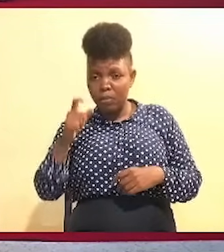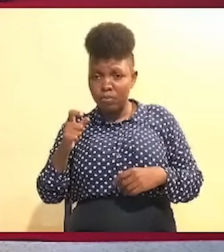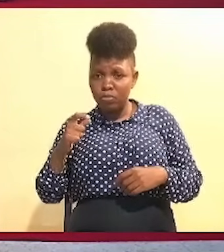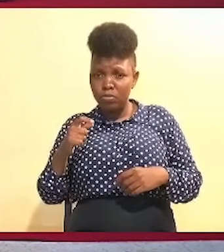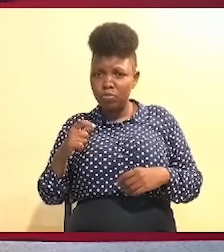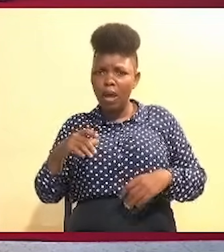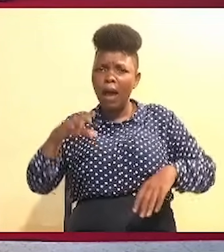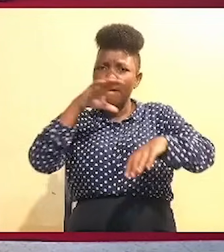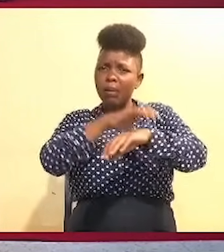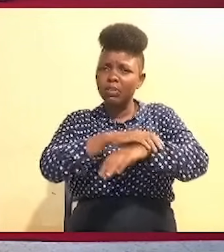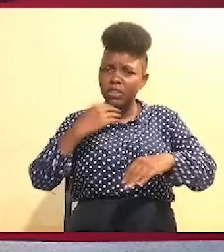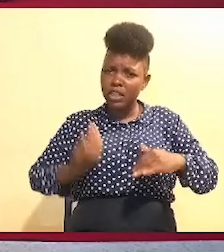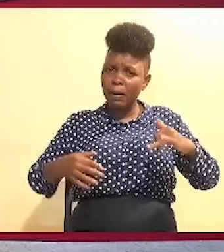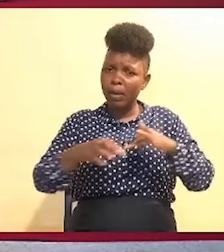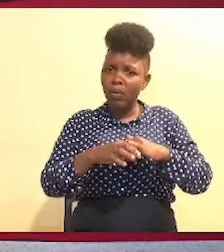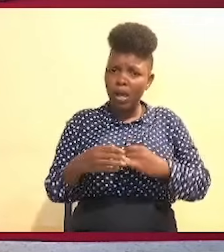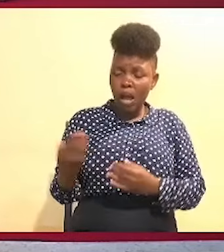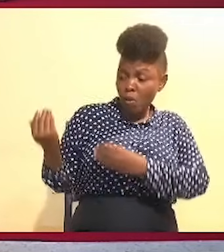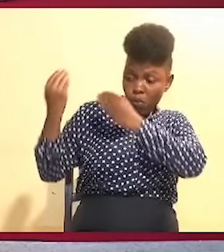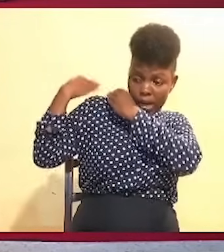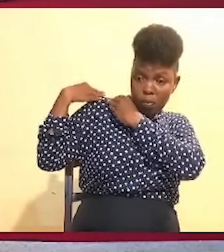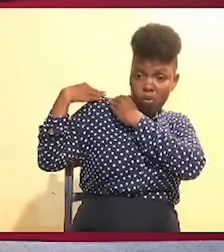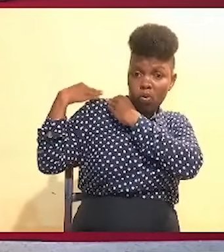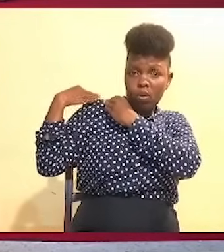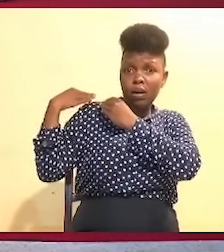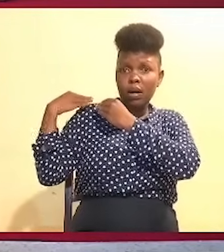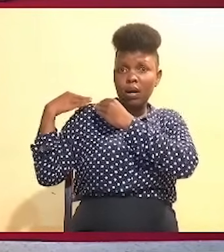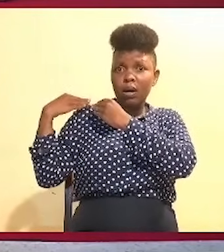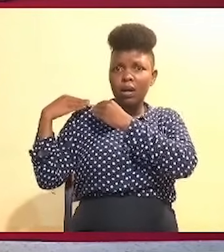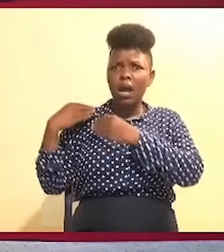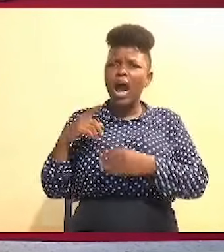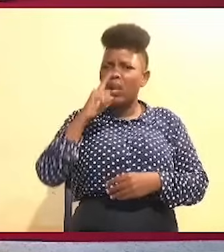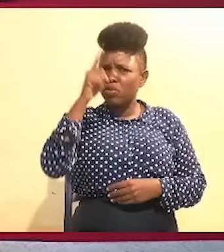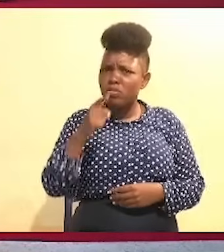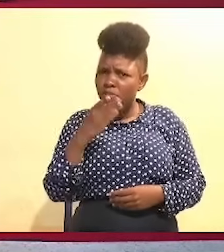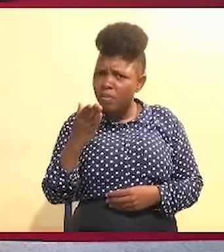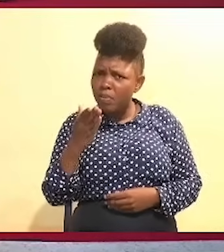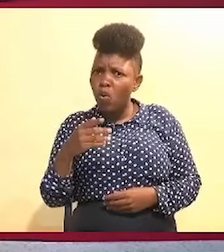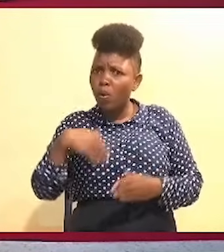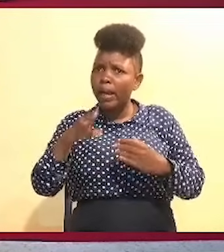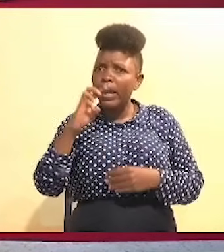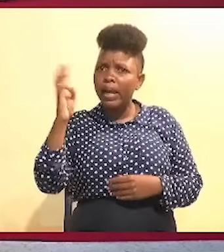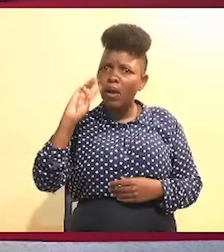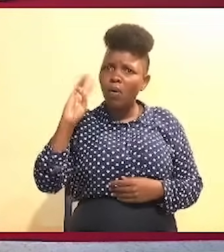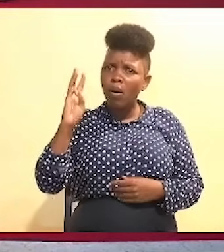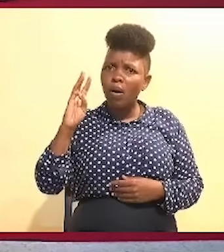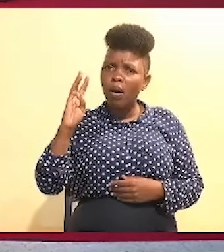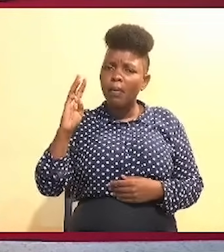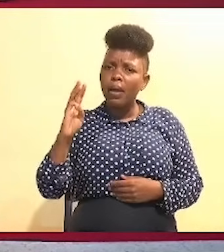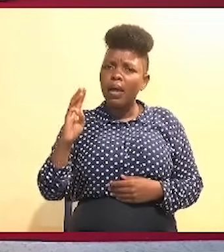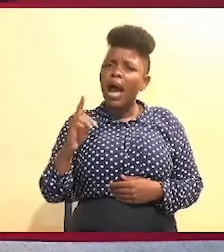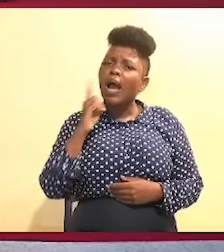ameweka mgongoni hapo hapa, amebeba kabisa huyo. Anaulizwa, bwana unaenda wapi? Anasema mchungaji katuambia mizigo yote tumpelekee Yesu.